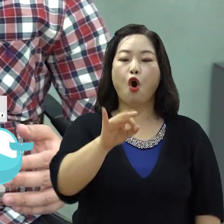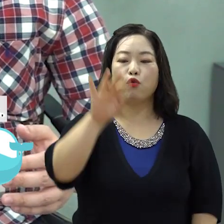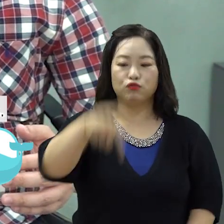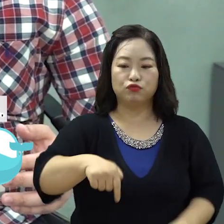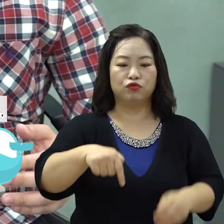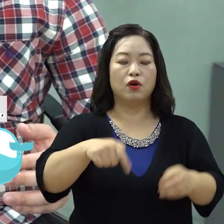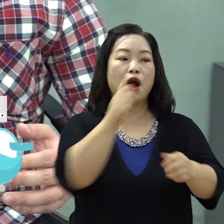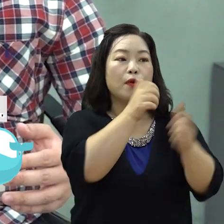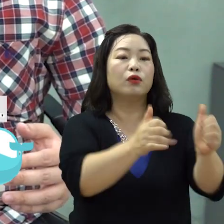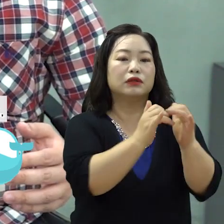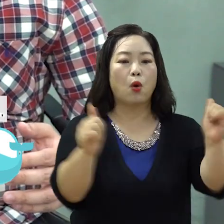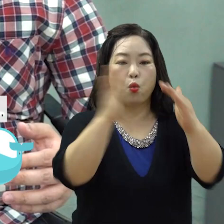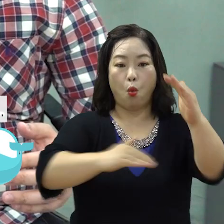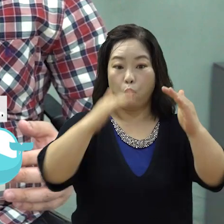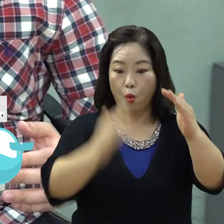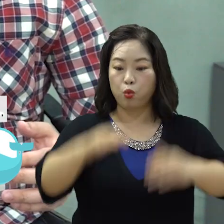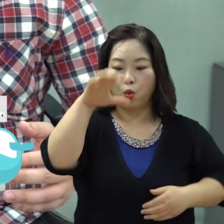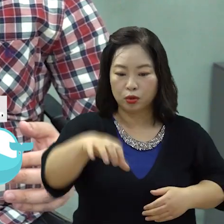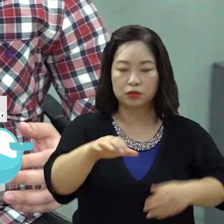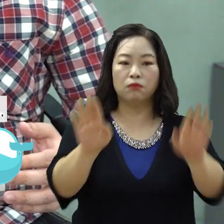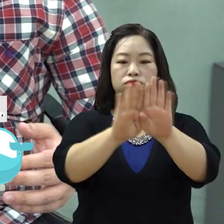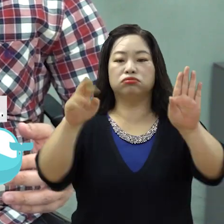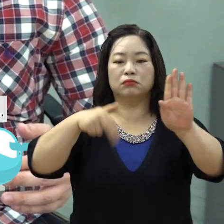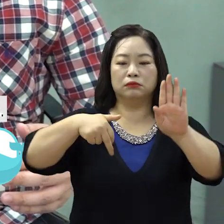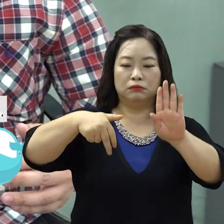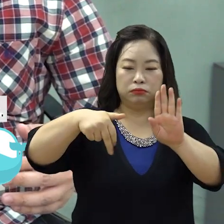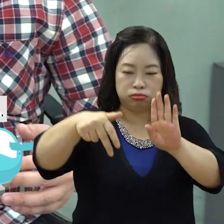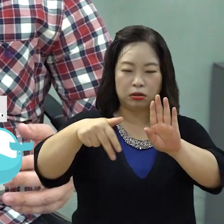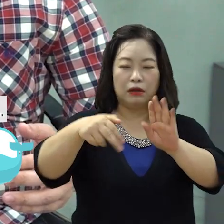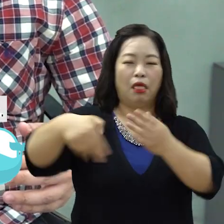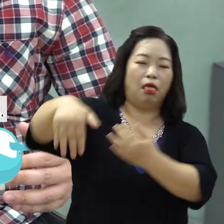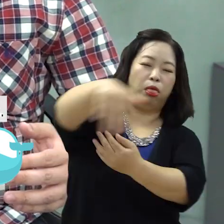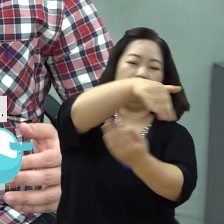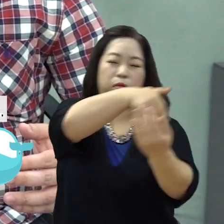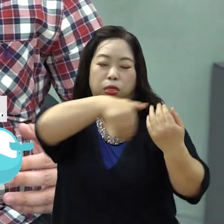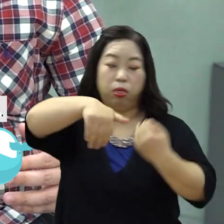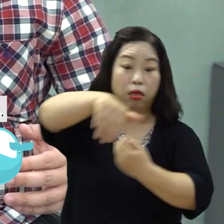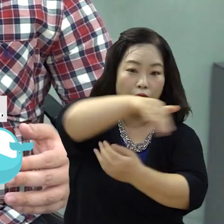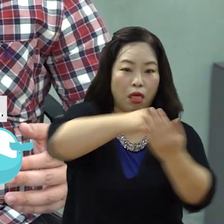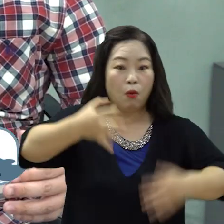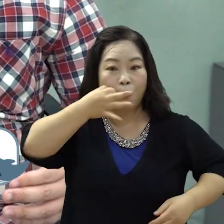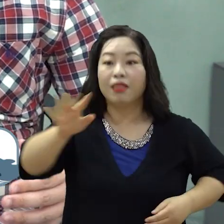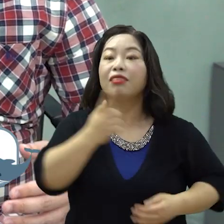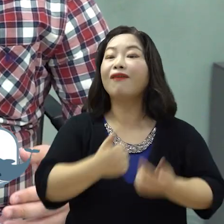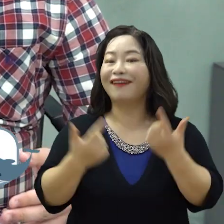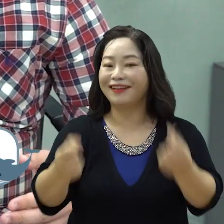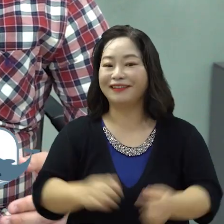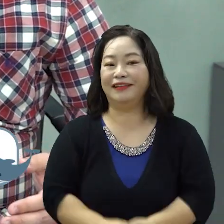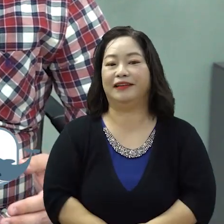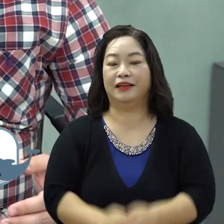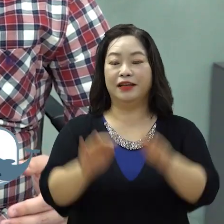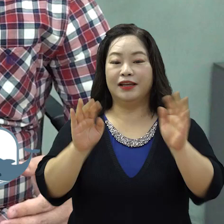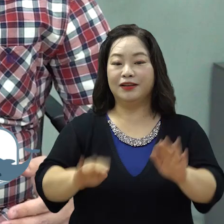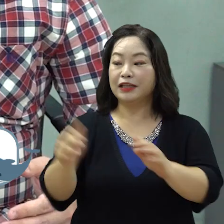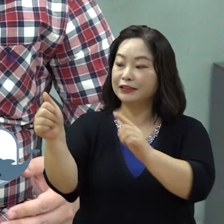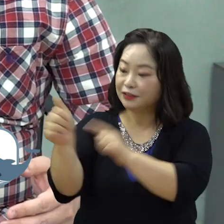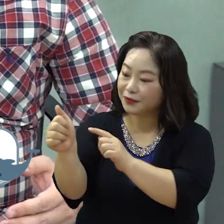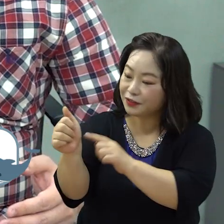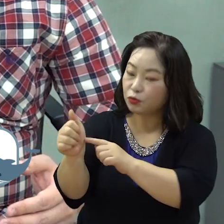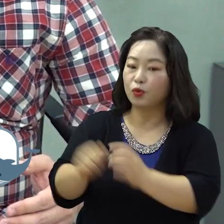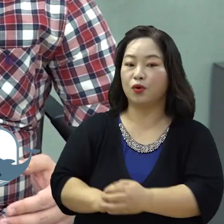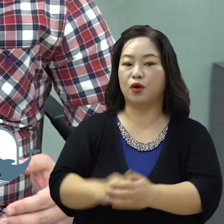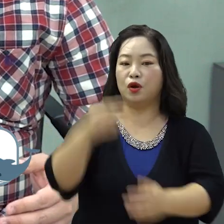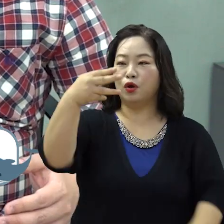아마도 공공장소에서 회전문을 많이 못 보았을 가능성이 있을 거예요. 아마 상장 환경에서. 그런 것처럼 뭐 지용